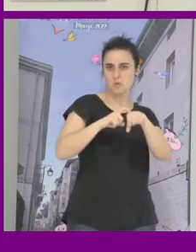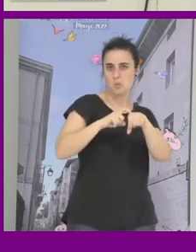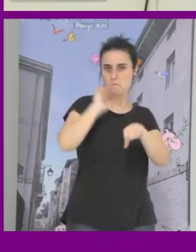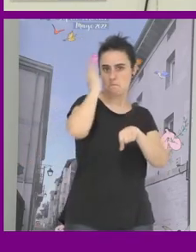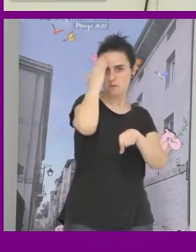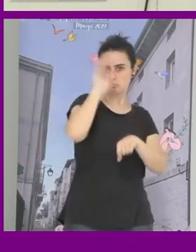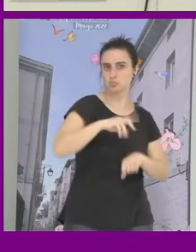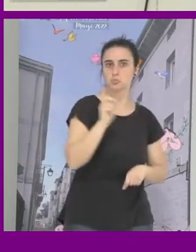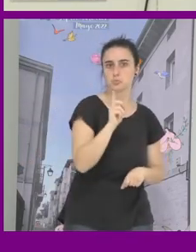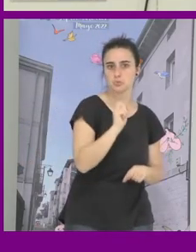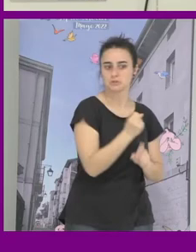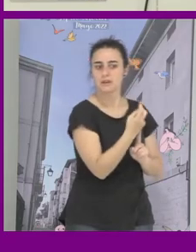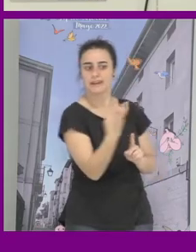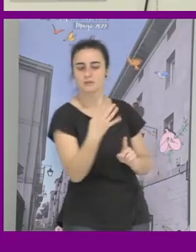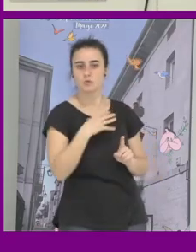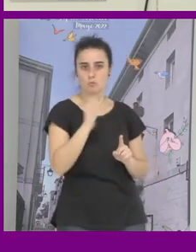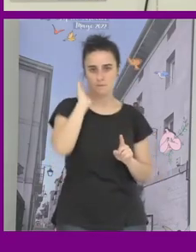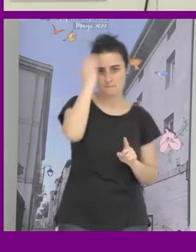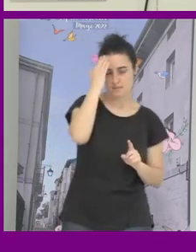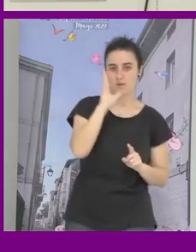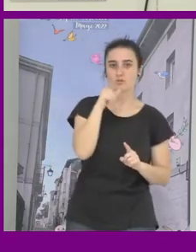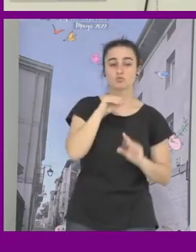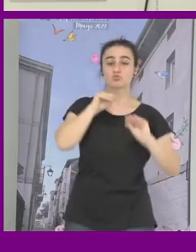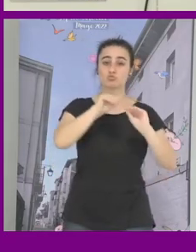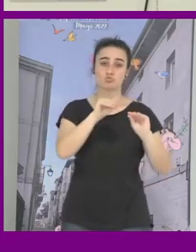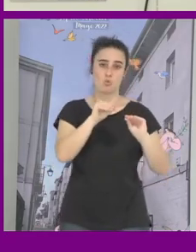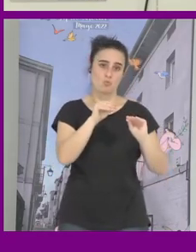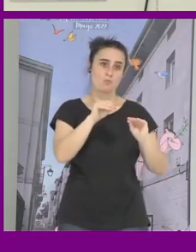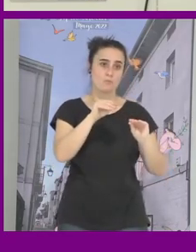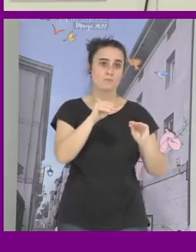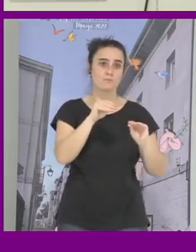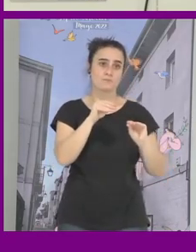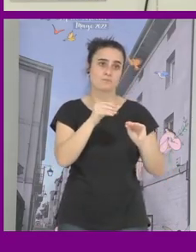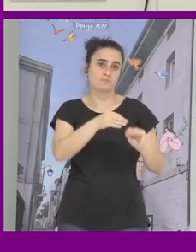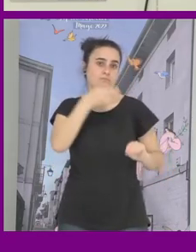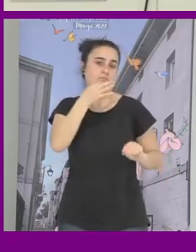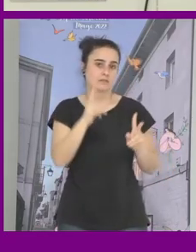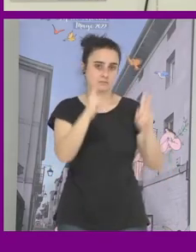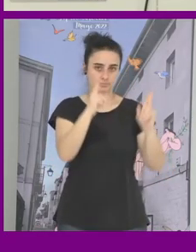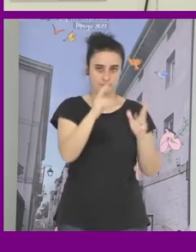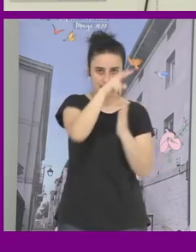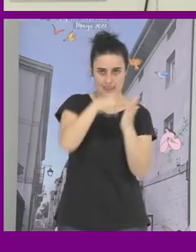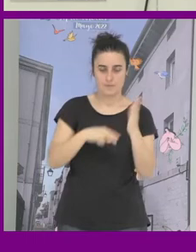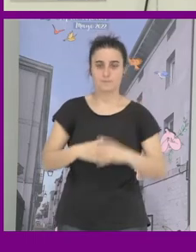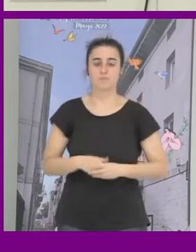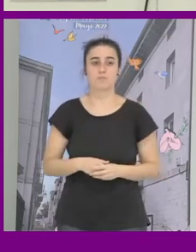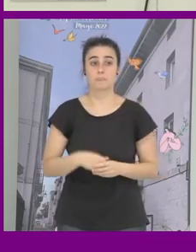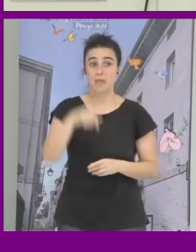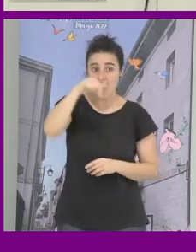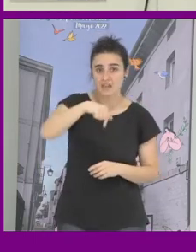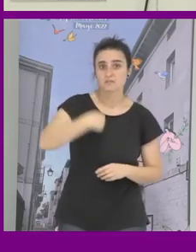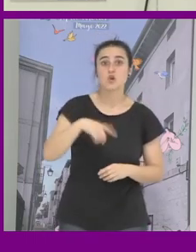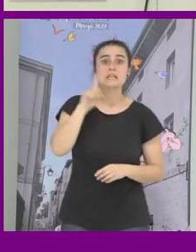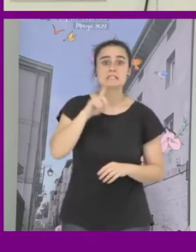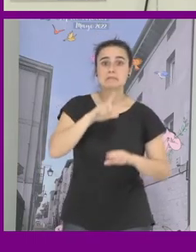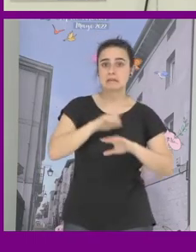nagusia, baizik eta beste guztia. Orduan irakurriko dizuet bere karpentxo bat. Hemen ez naiz lesbiana bakarrik,